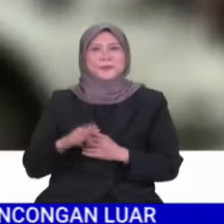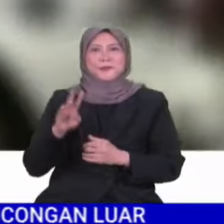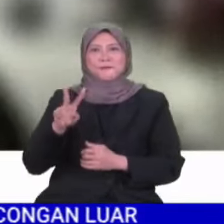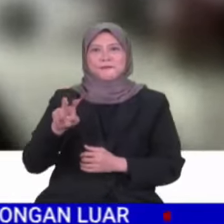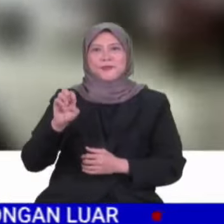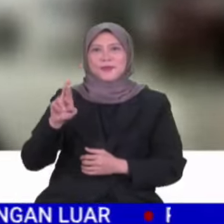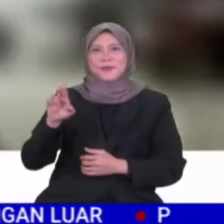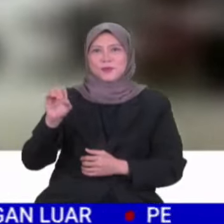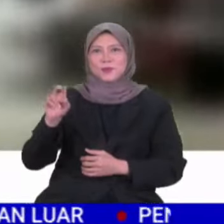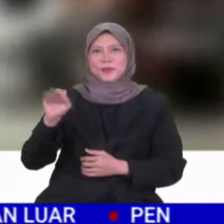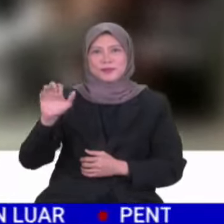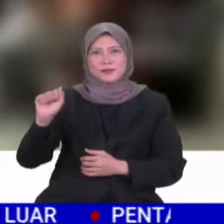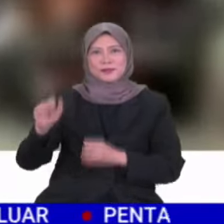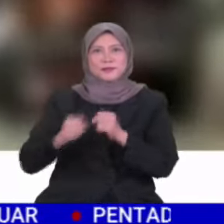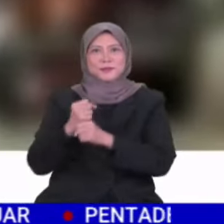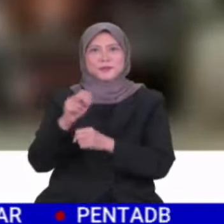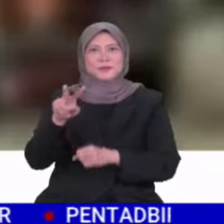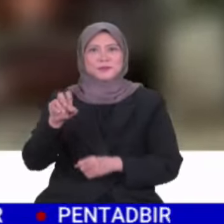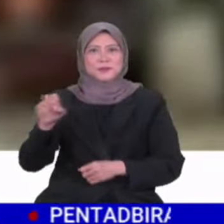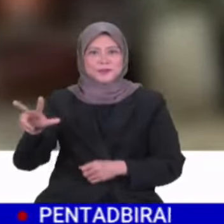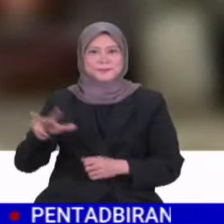Veronica Dean pada tahun 2003.